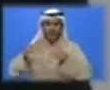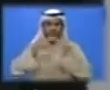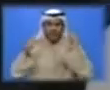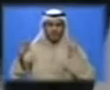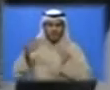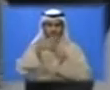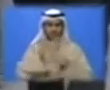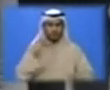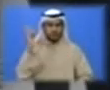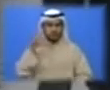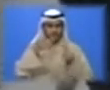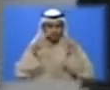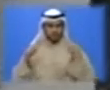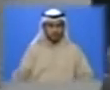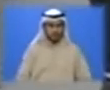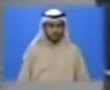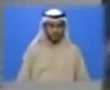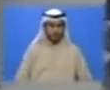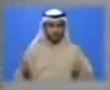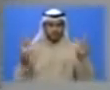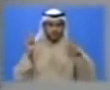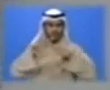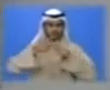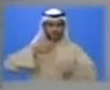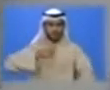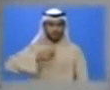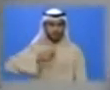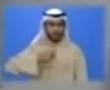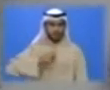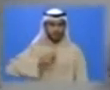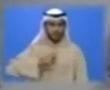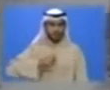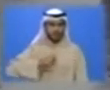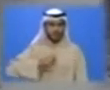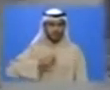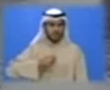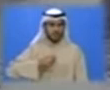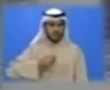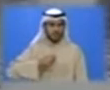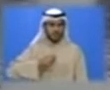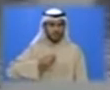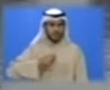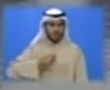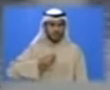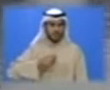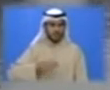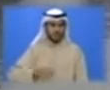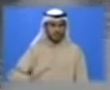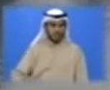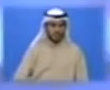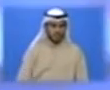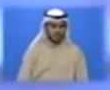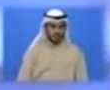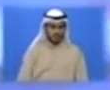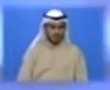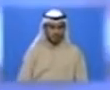الخليجية والعالمية. من مدينة تولوز جنوب فرنسا لتلفزيون دولة الكويت، جميلة المدني.